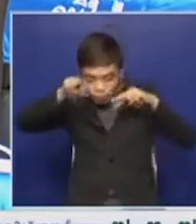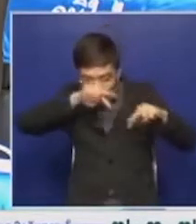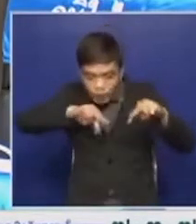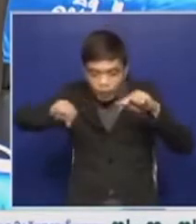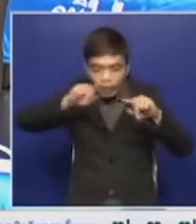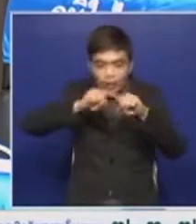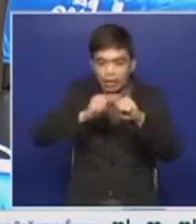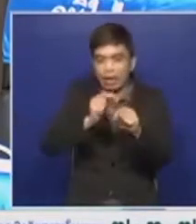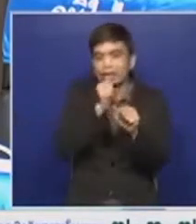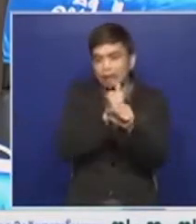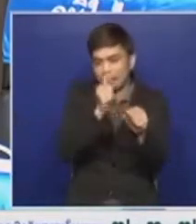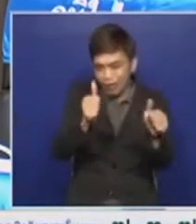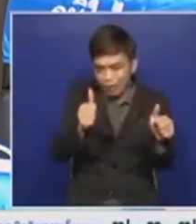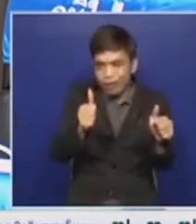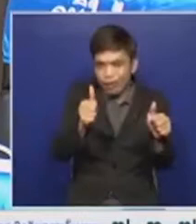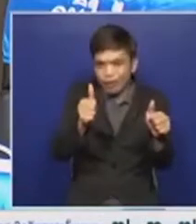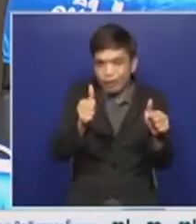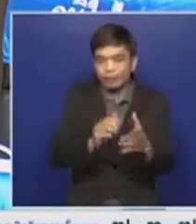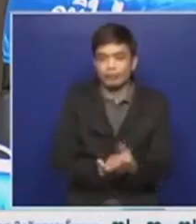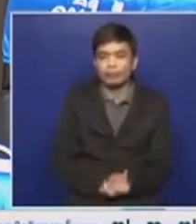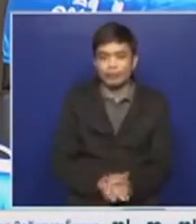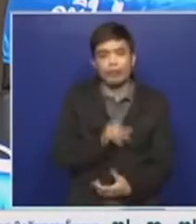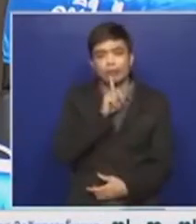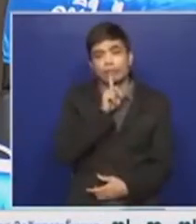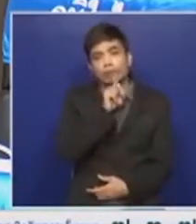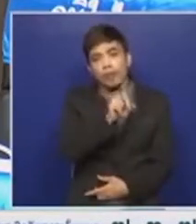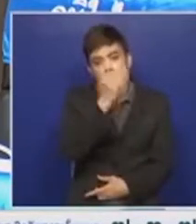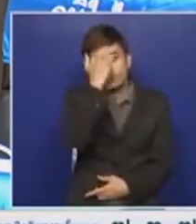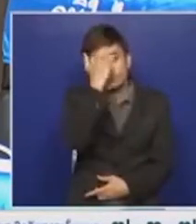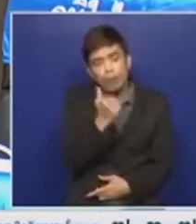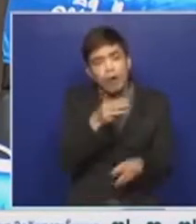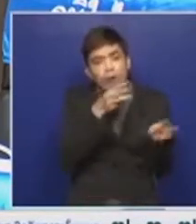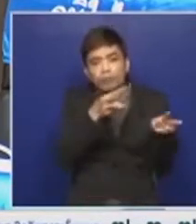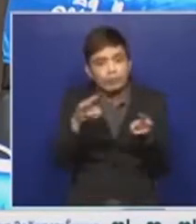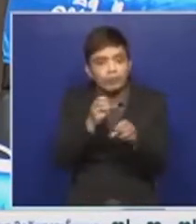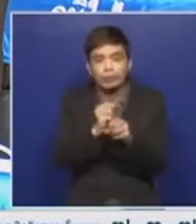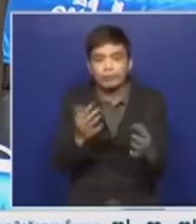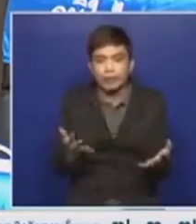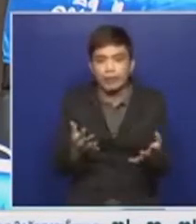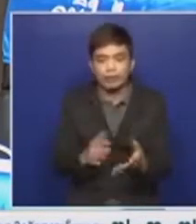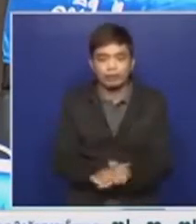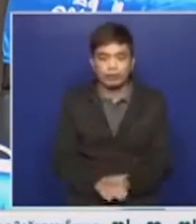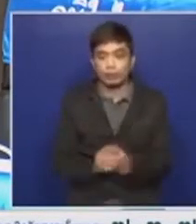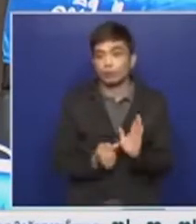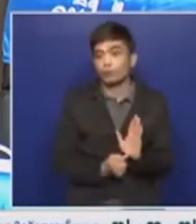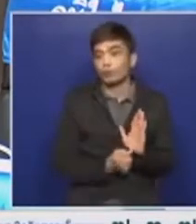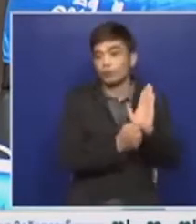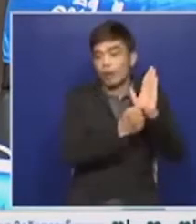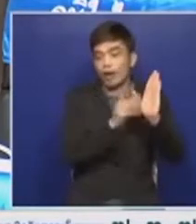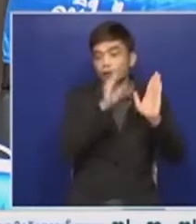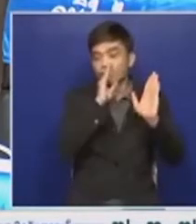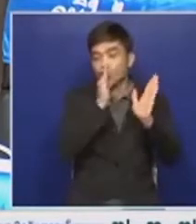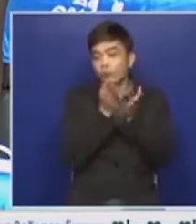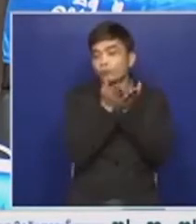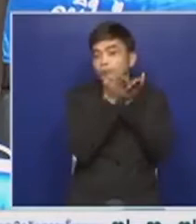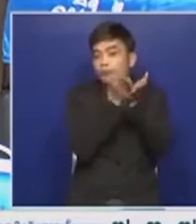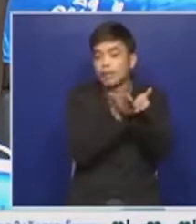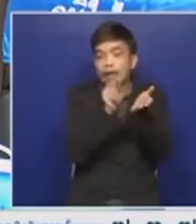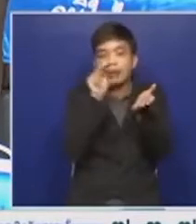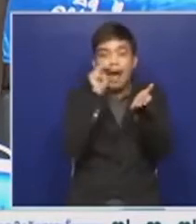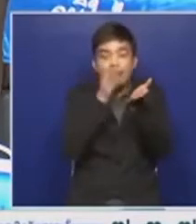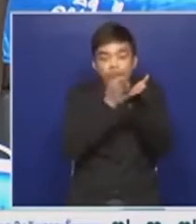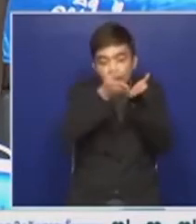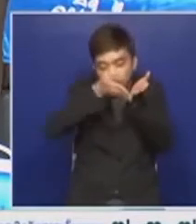ได้อยู่ถามว่าจัดการอย่างไรผมขอยกตัวอย่างว่าแค่เราเลิกซื้อเรือดำน้ำหนึ่งดำ